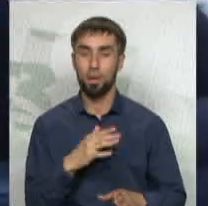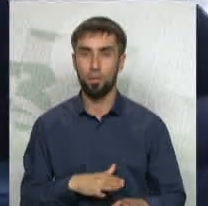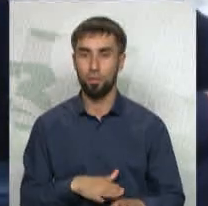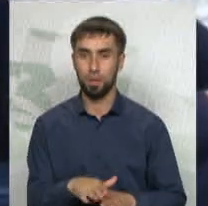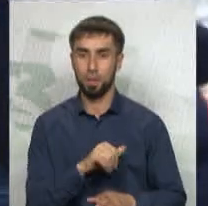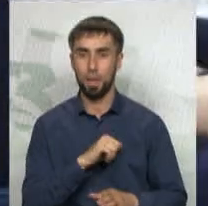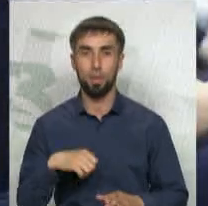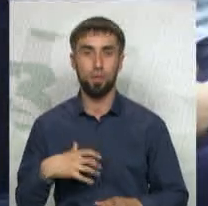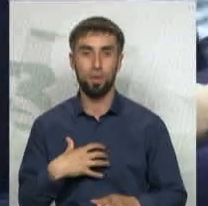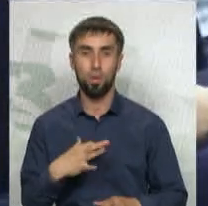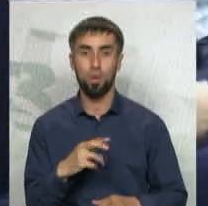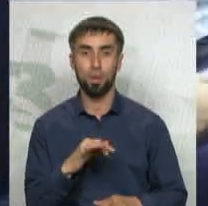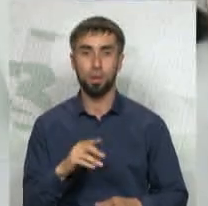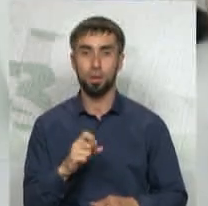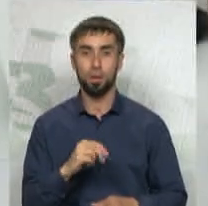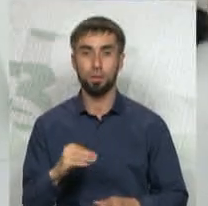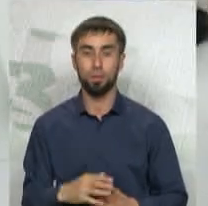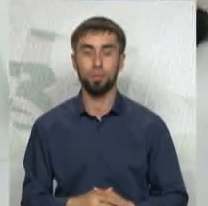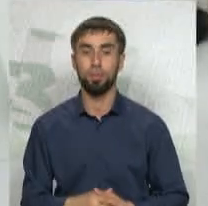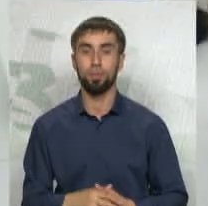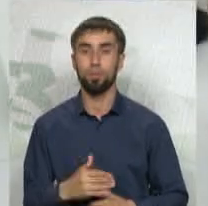выполнили самые важные обряды хаджа.